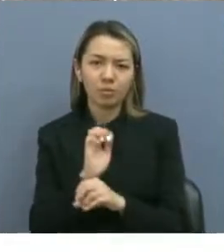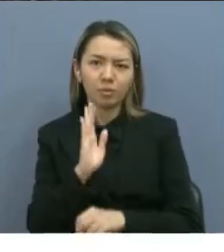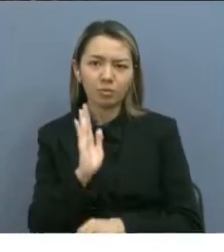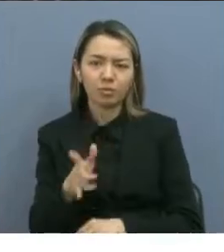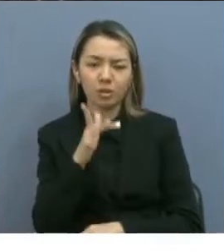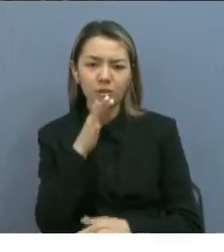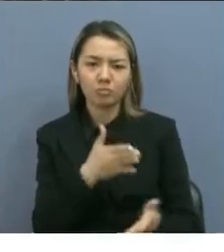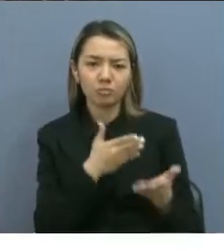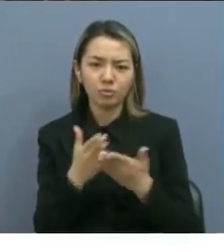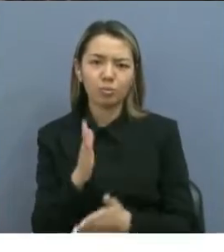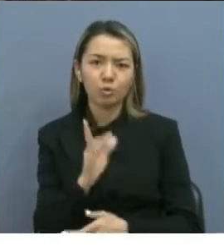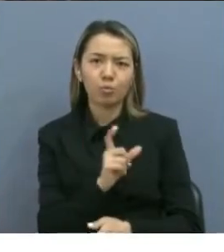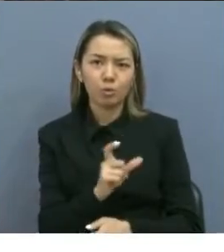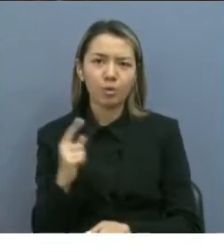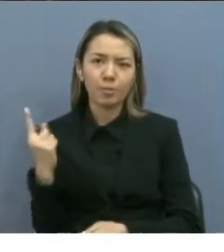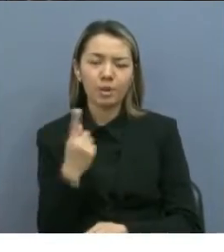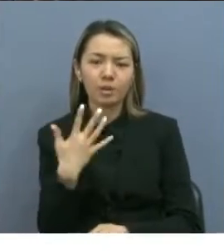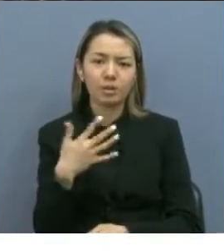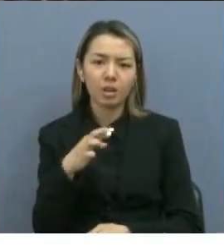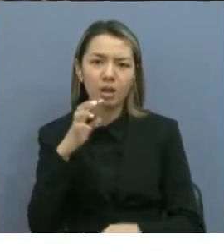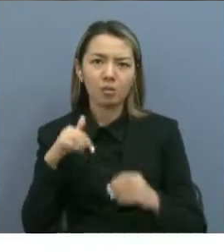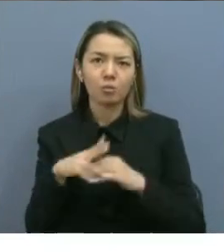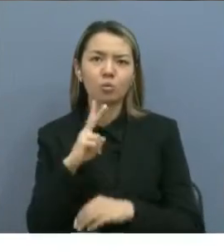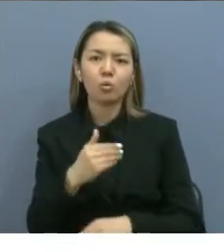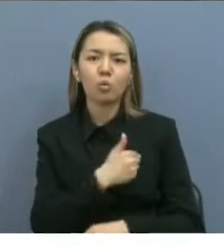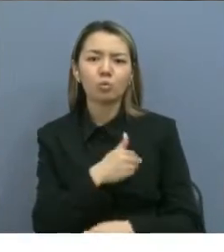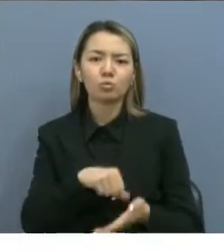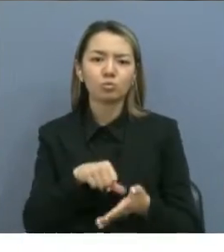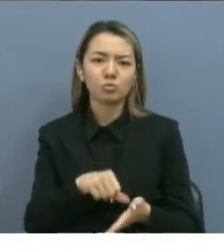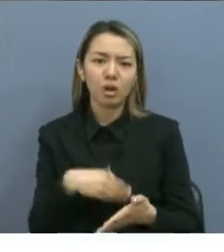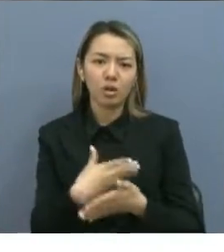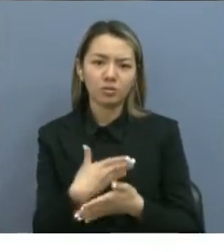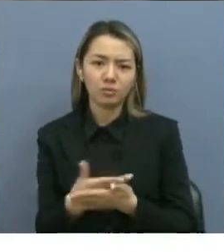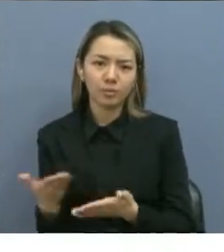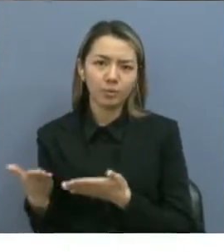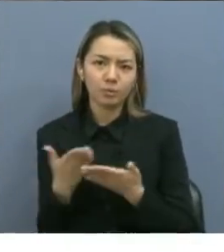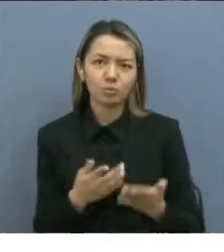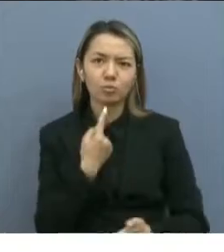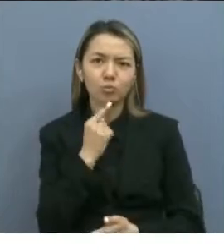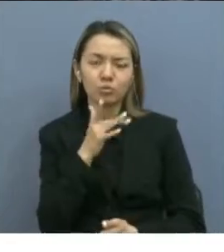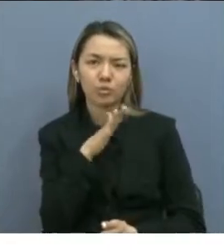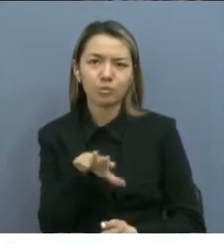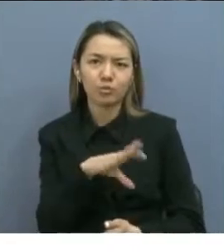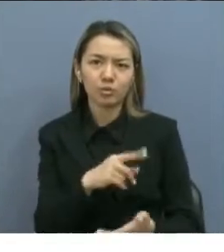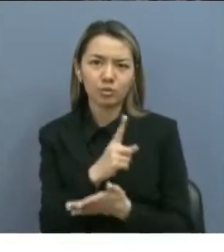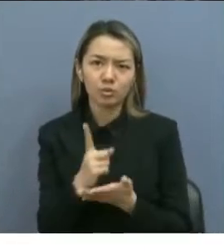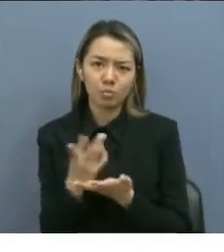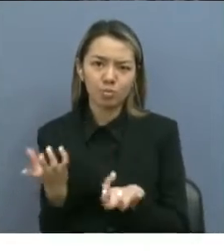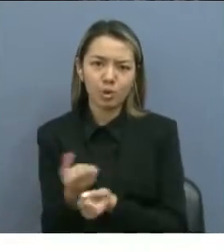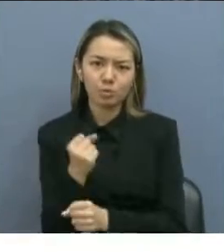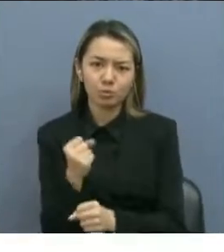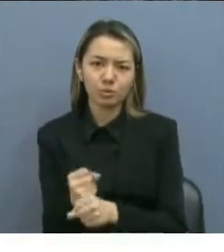Шақырту кезең-кезеңмен жүргізіледі. Ең алдымен ел үшін көмек көрсетуге ниетті еріктілер тартылады. Қиын сәтте барлық күш-жігер қоғамға қолдау